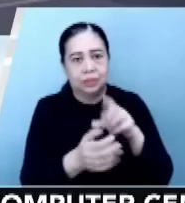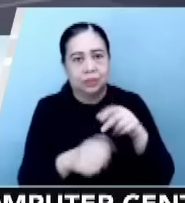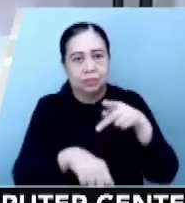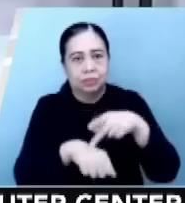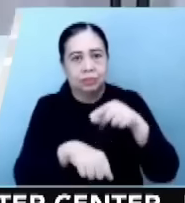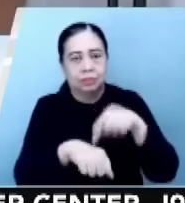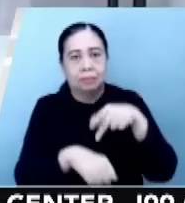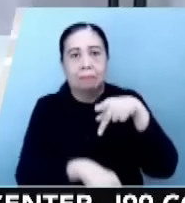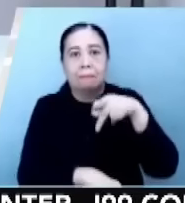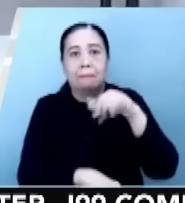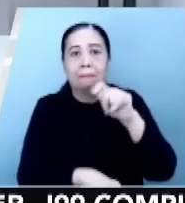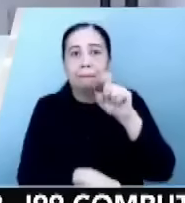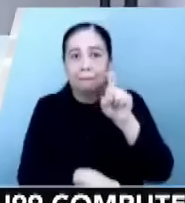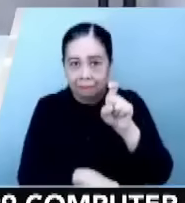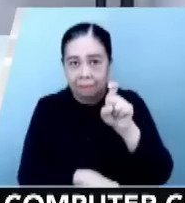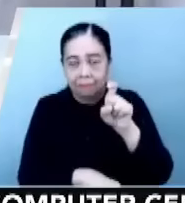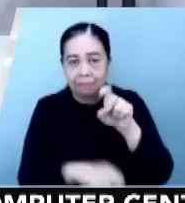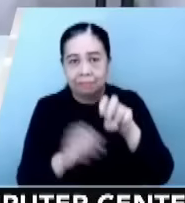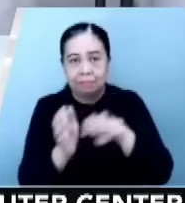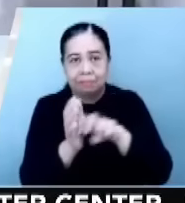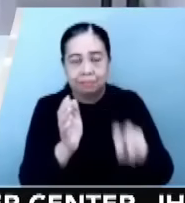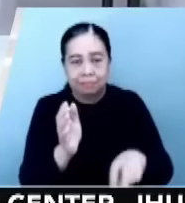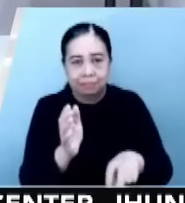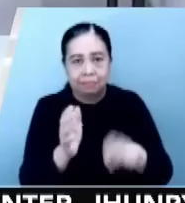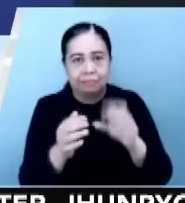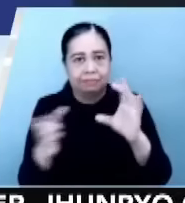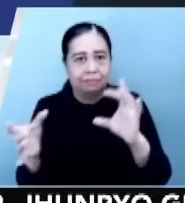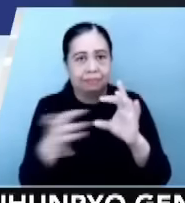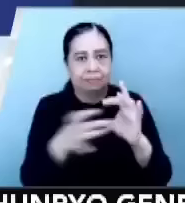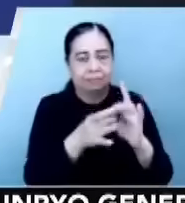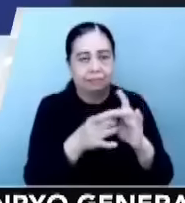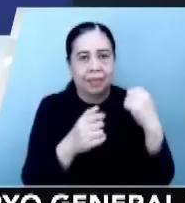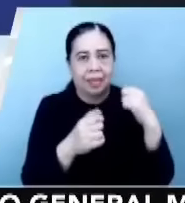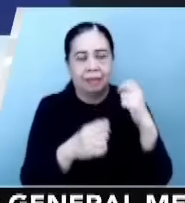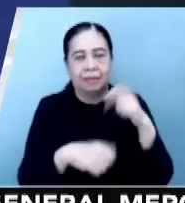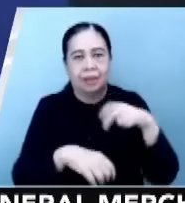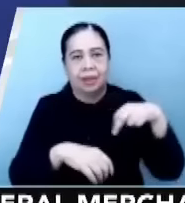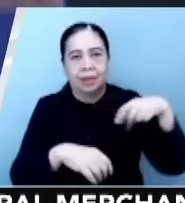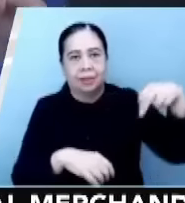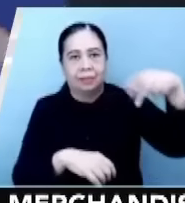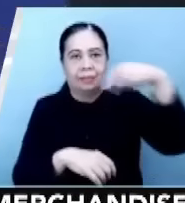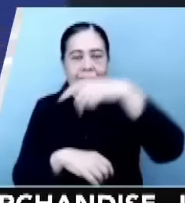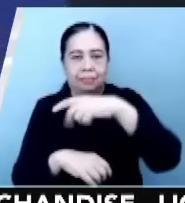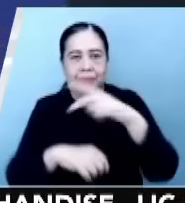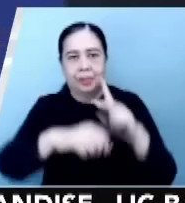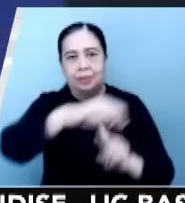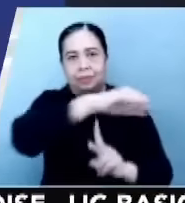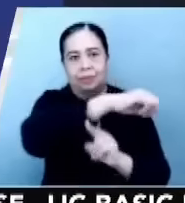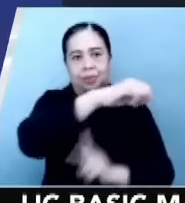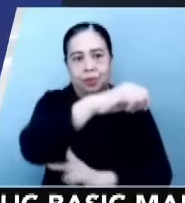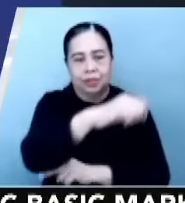Terminal Exchange o PTEX ang baba dahil may connecting bridge doon. With this line stopping